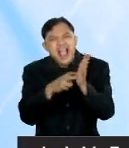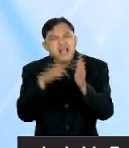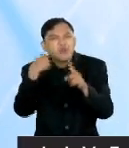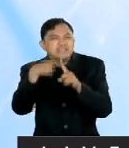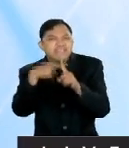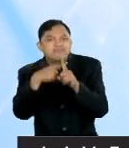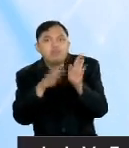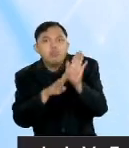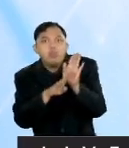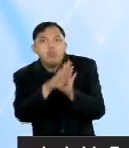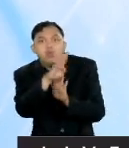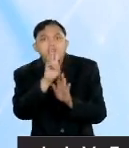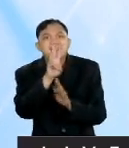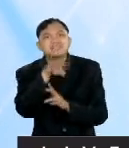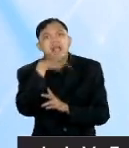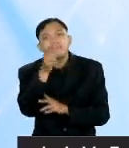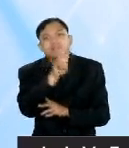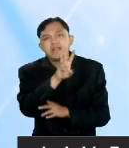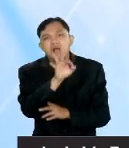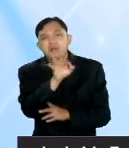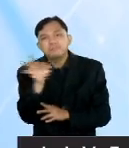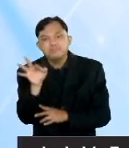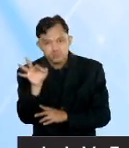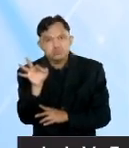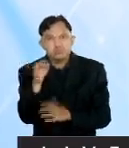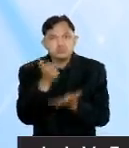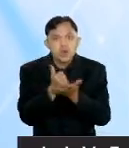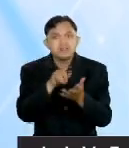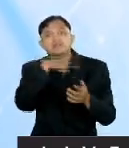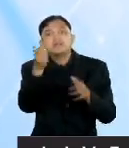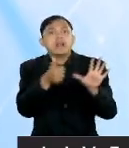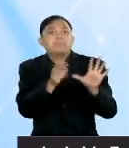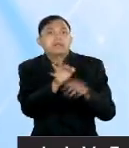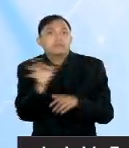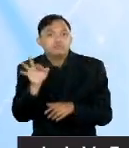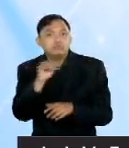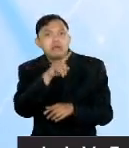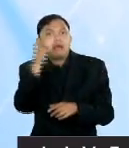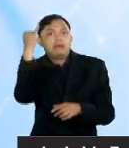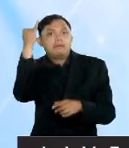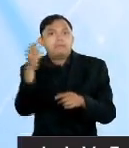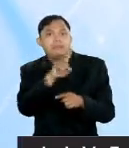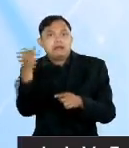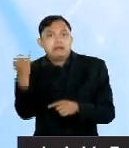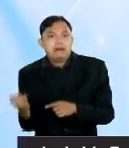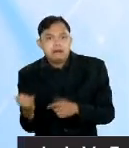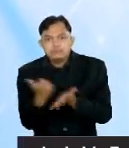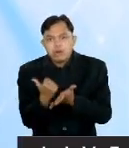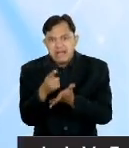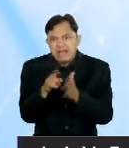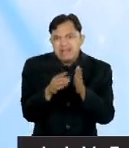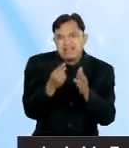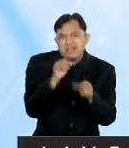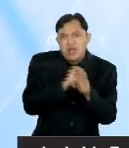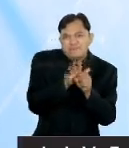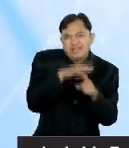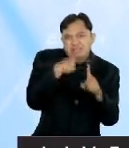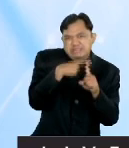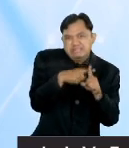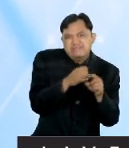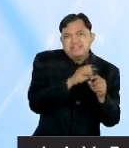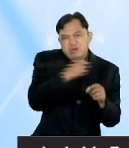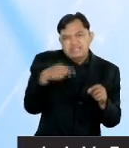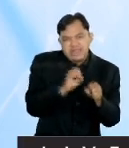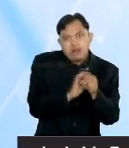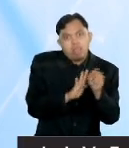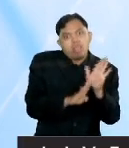positif awal pekan ini hanya di 3.000, meningkat menjadi 6.000 di akhir pekan ini. Dan berikut tren peningkatan